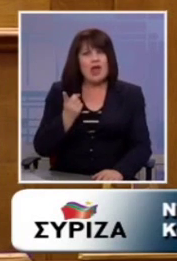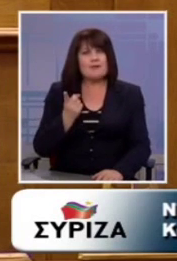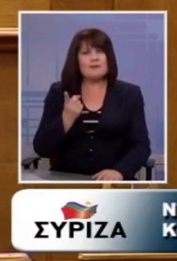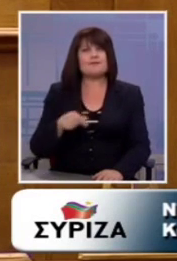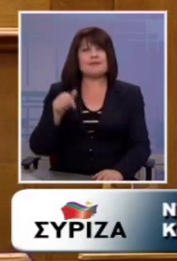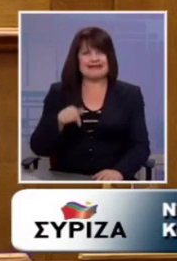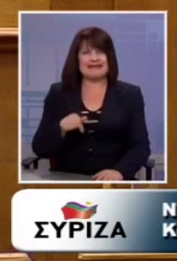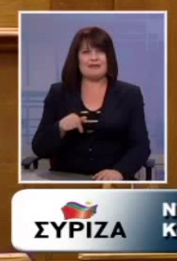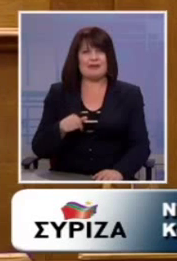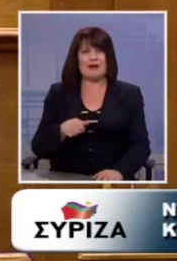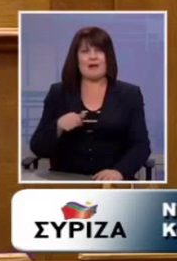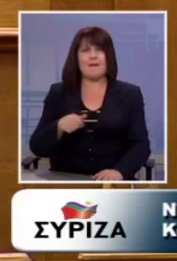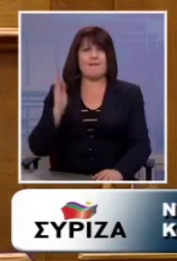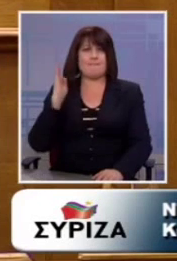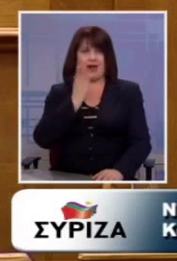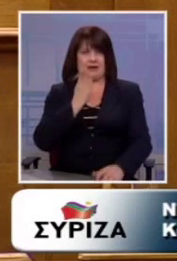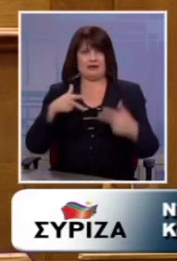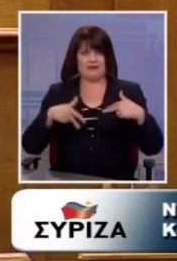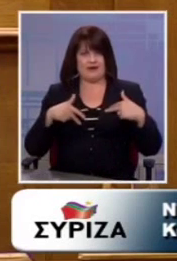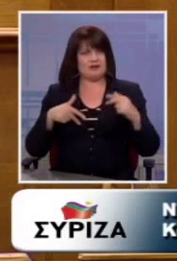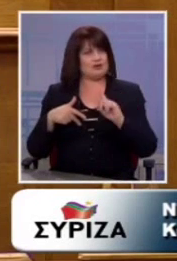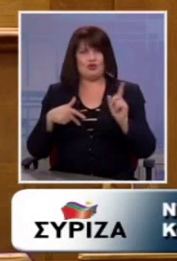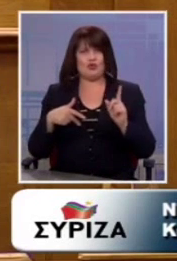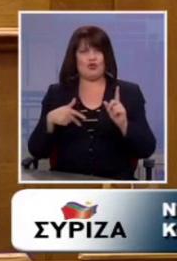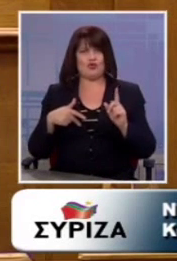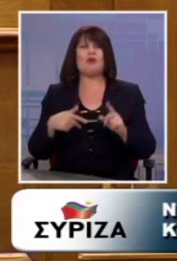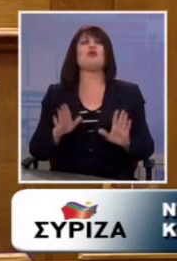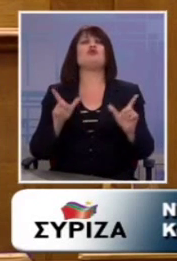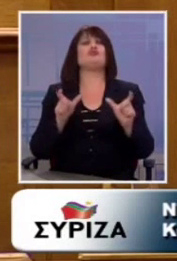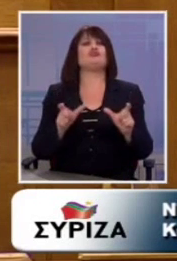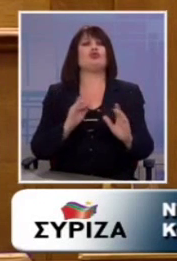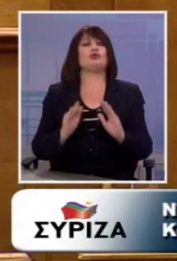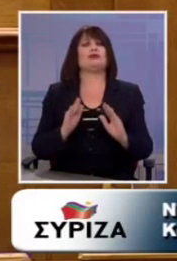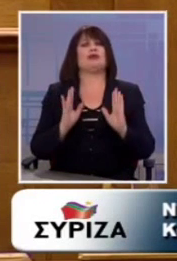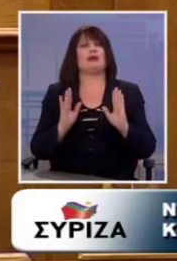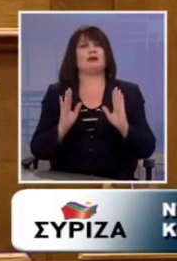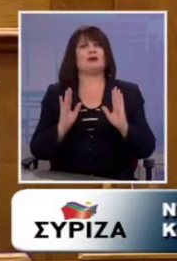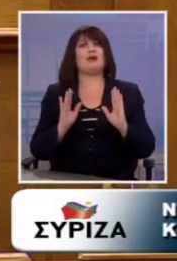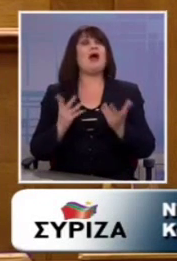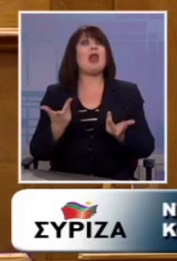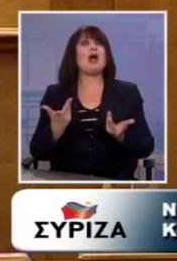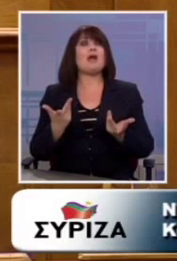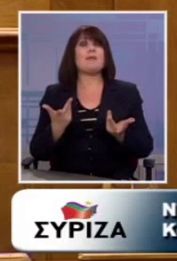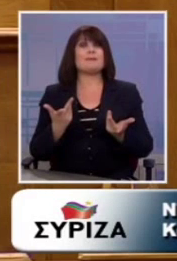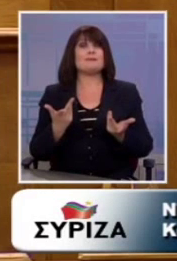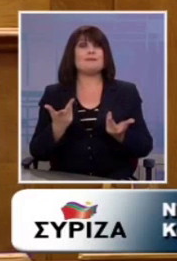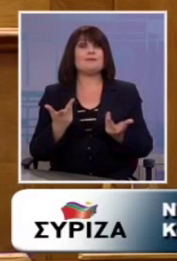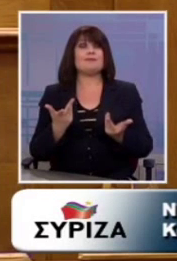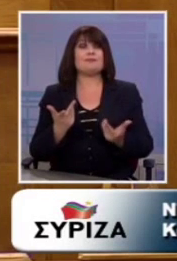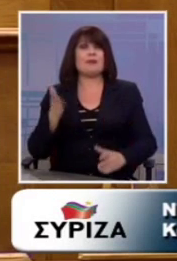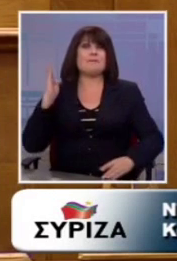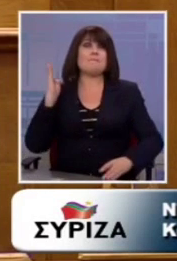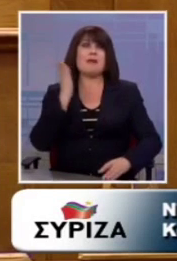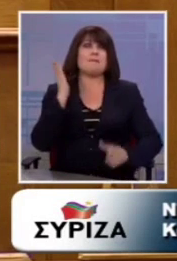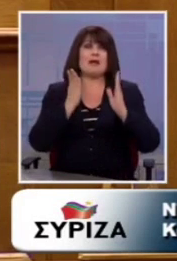σήμερα δεν πλήττει απλώς την κυβέρνηση, δεν την πιάνουν τα σκάλια αυτά την κυβέρνηση, αλλά πλήττει βάναυσα την